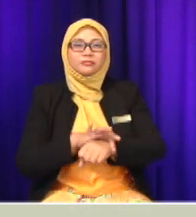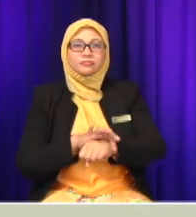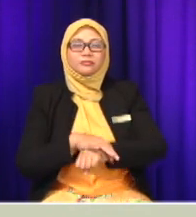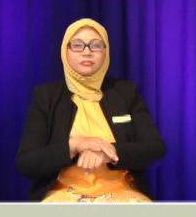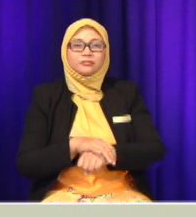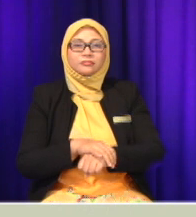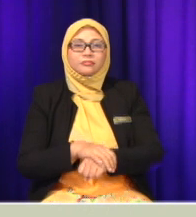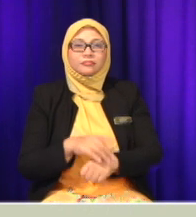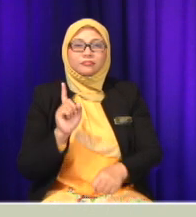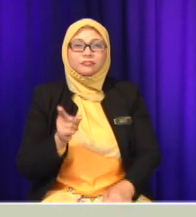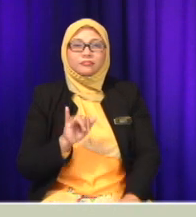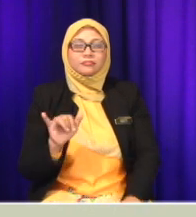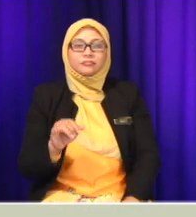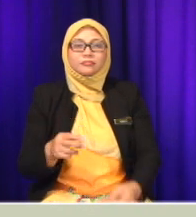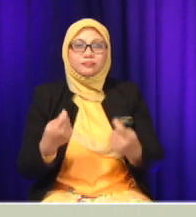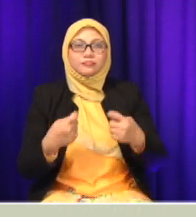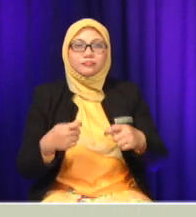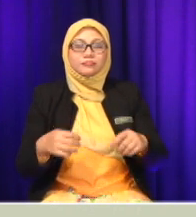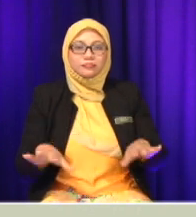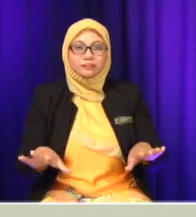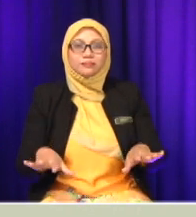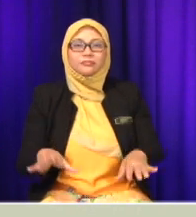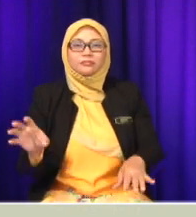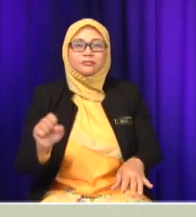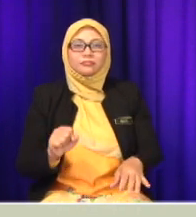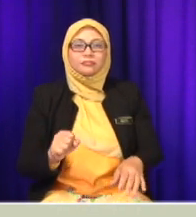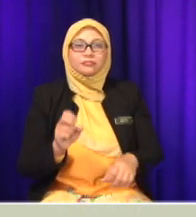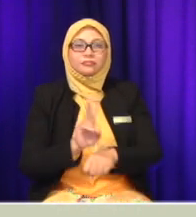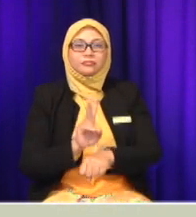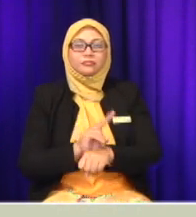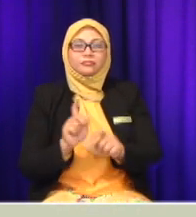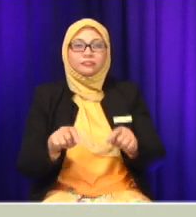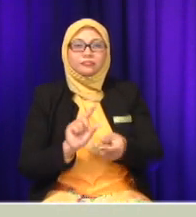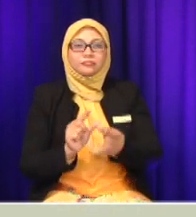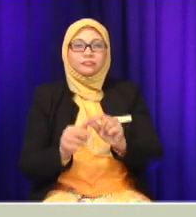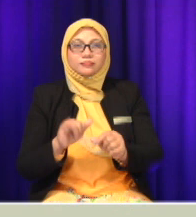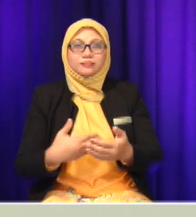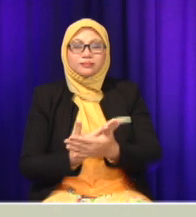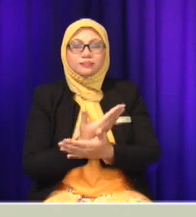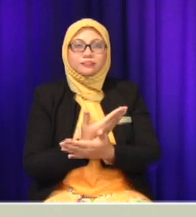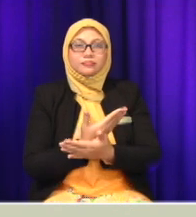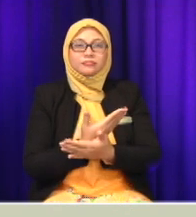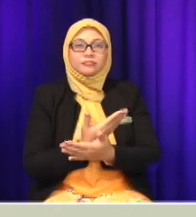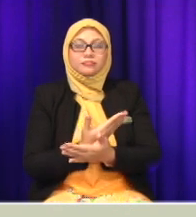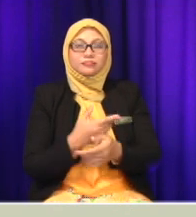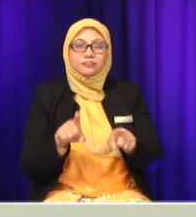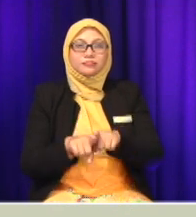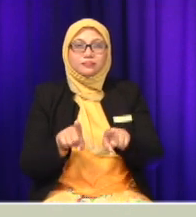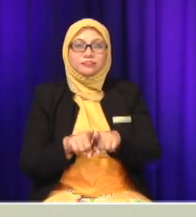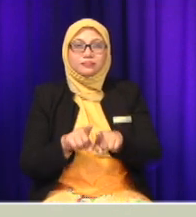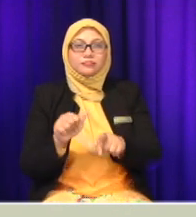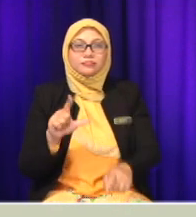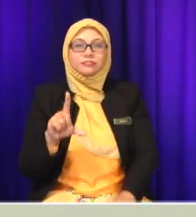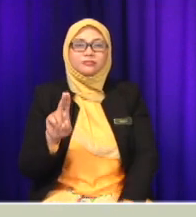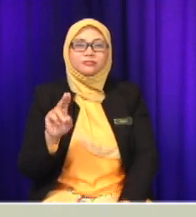ianya telah mencapai hard servis dan perlu diganti dengan yang baharu begitu juga alur gelang pengikis 0.90